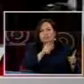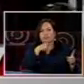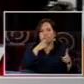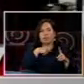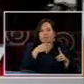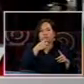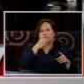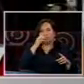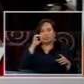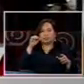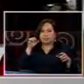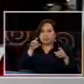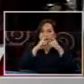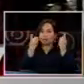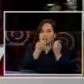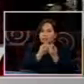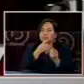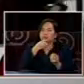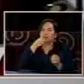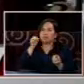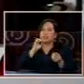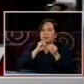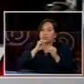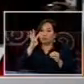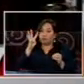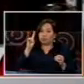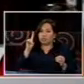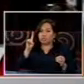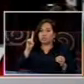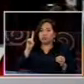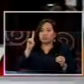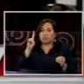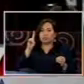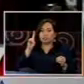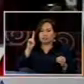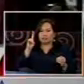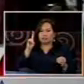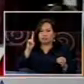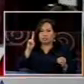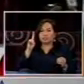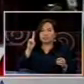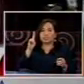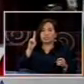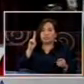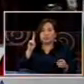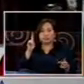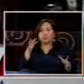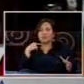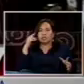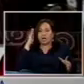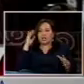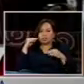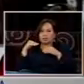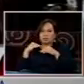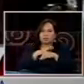Number 41. Madam Secretary, ito po ba ay na-publish para alam ng mga